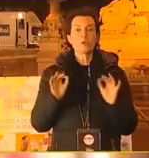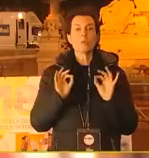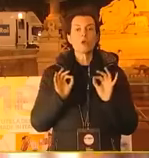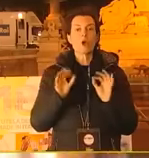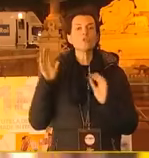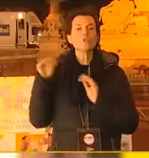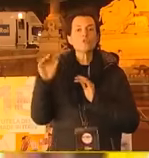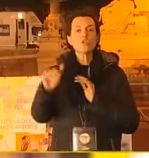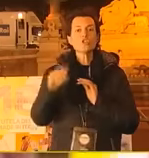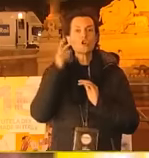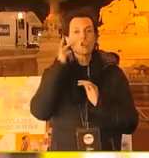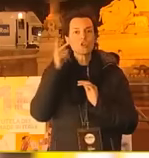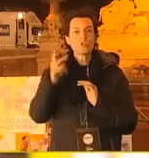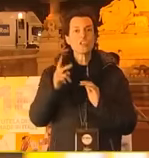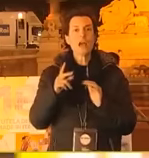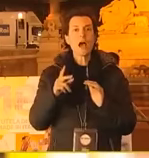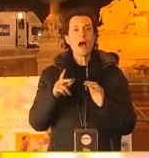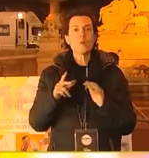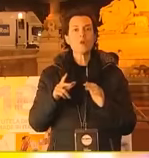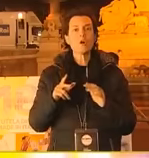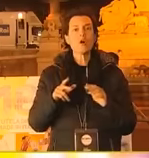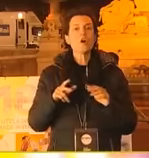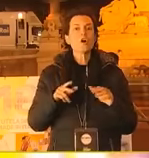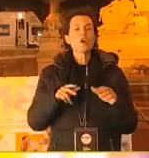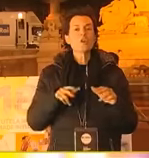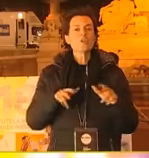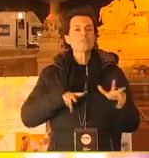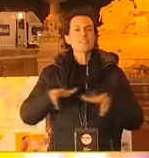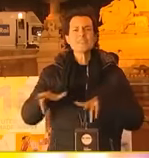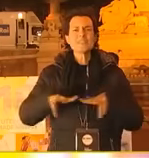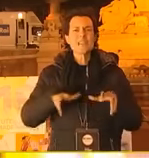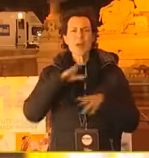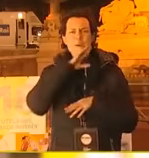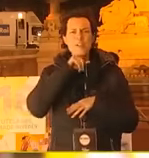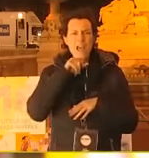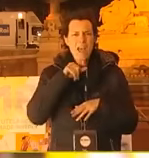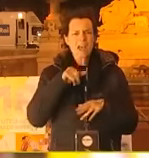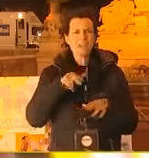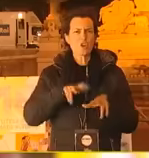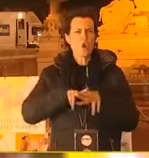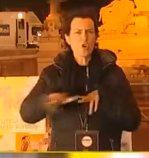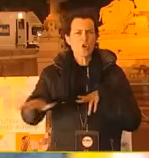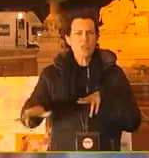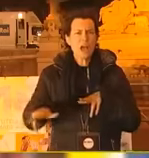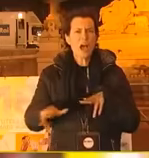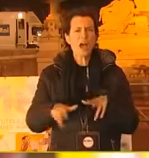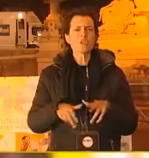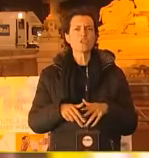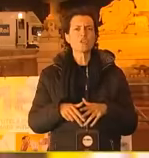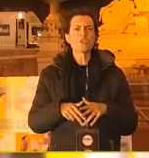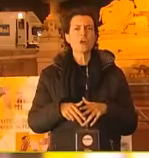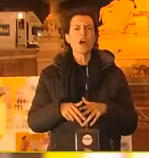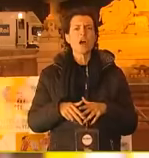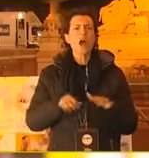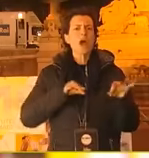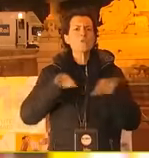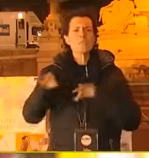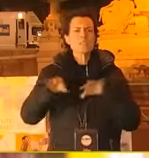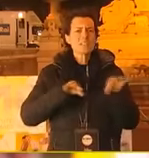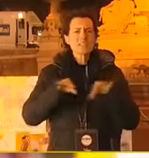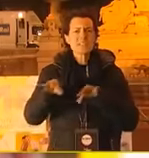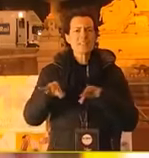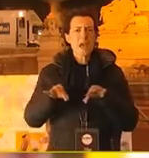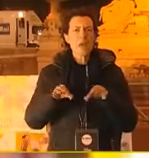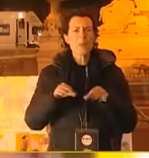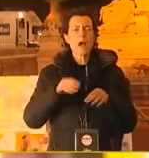quel sistema? È un sistema vecchio, è un sistema marcio. È un sistema nel quale gli